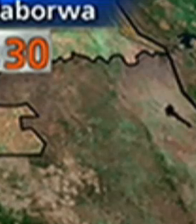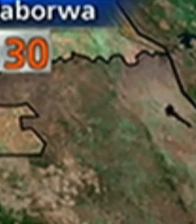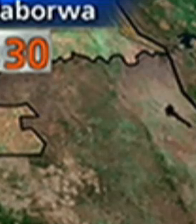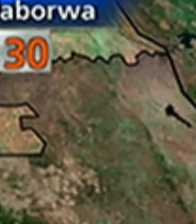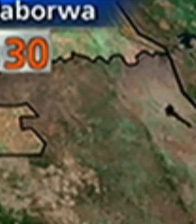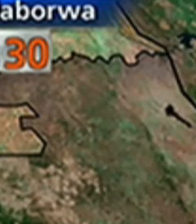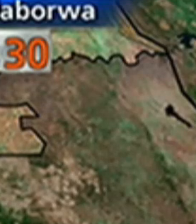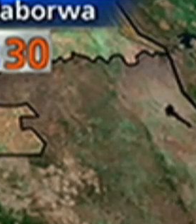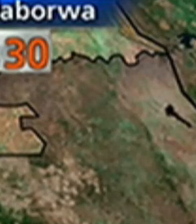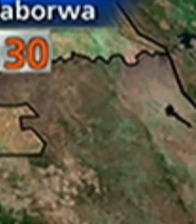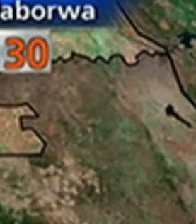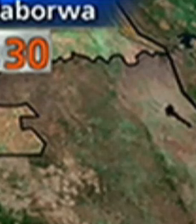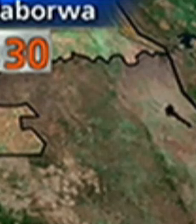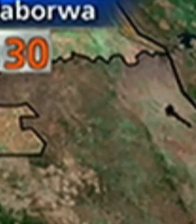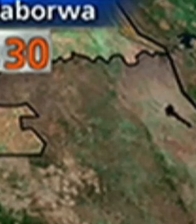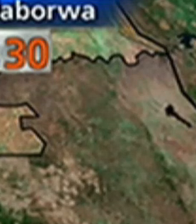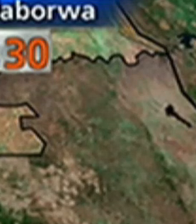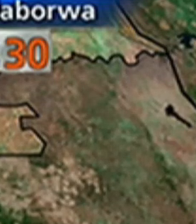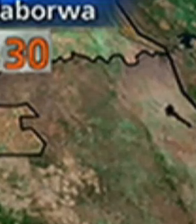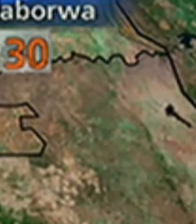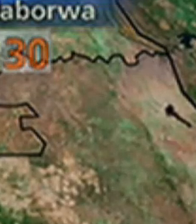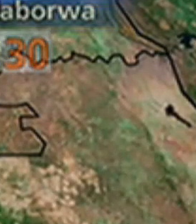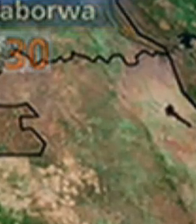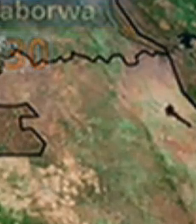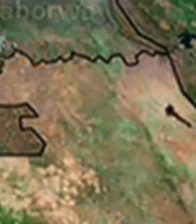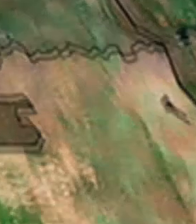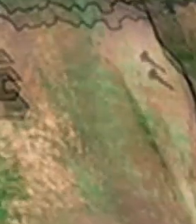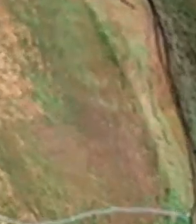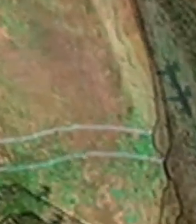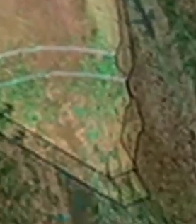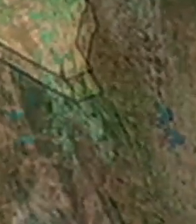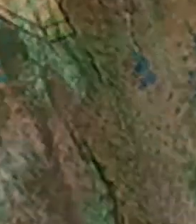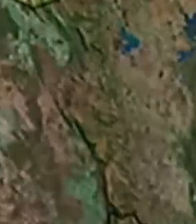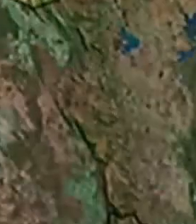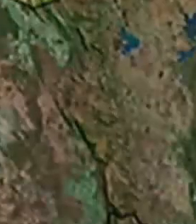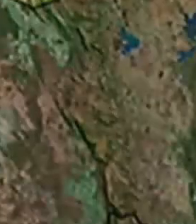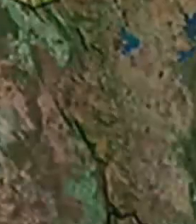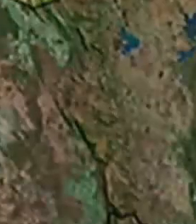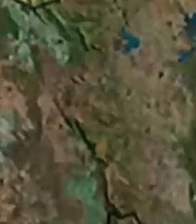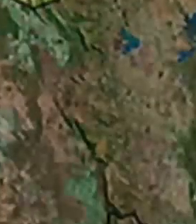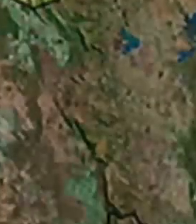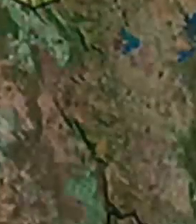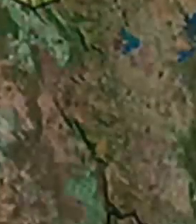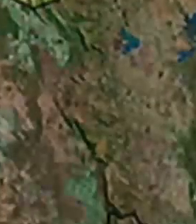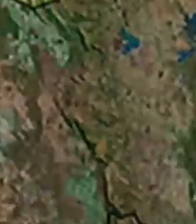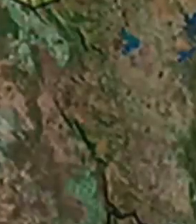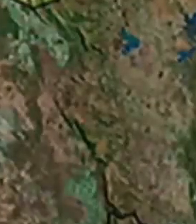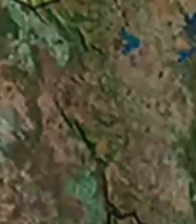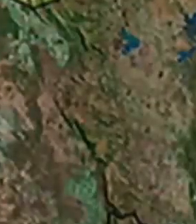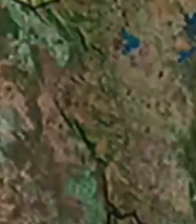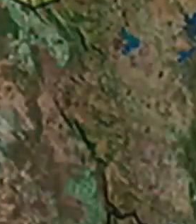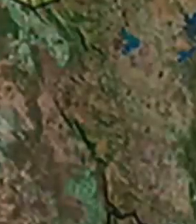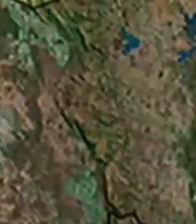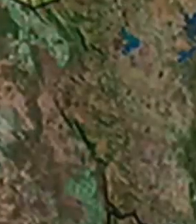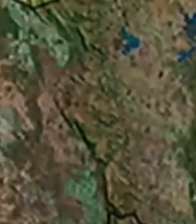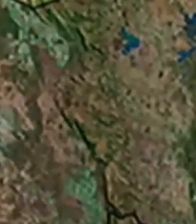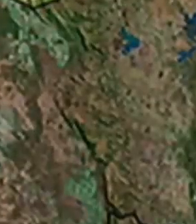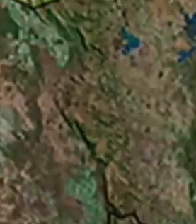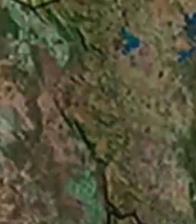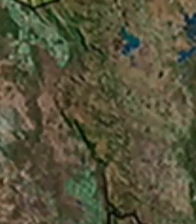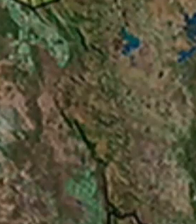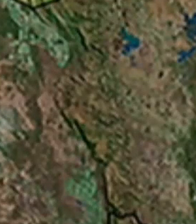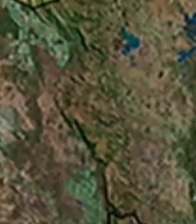godimo ka dikarolong tša ka bo Lephala le Bonalo ka Mosina le a fišhela ka Moswana ge re ya ka Mpumalanga la ka Moswane le bona laetša ga botsena fela le tla be le fodile ga botsena fela